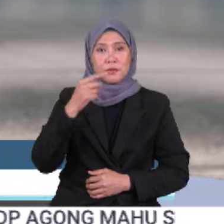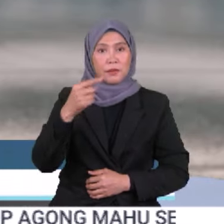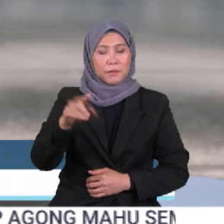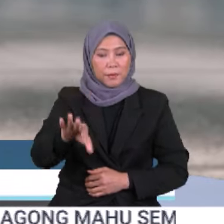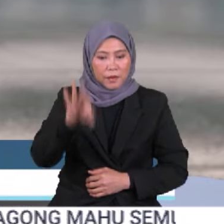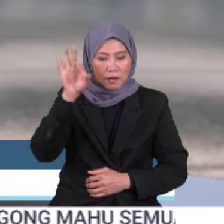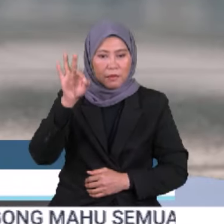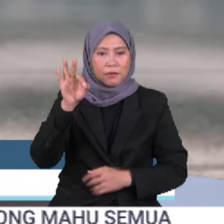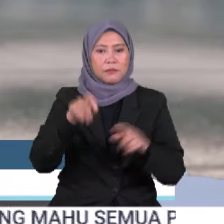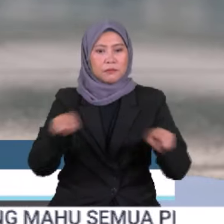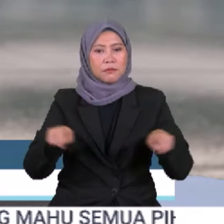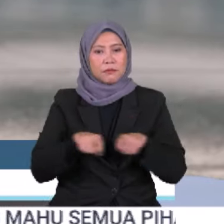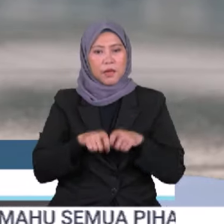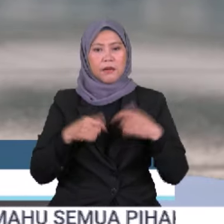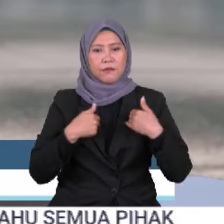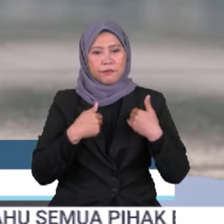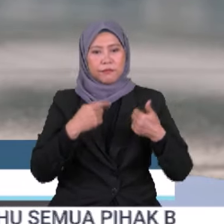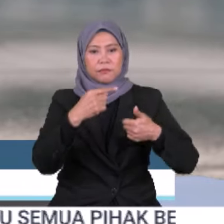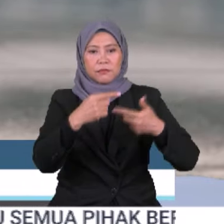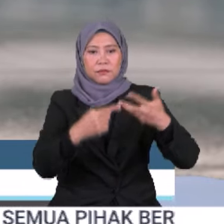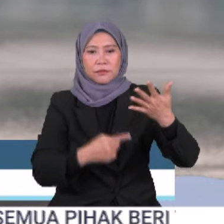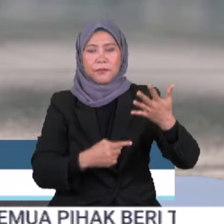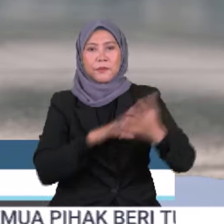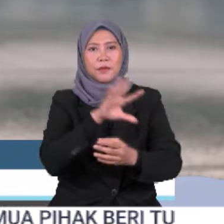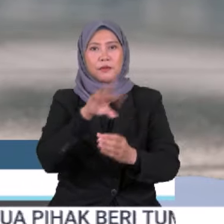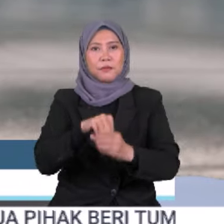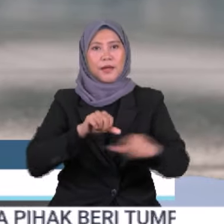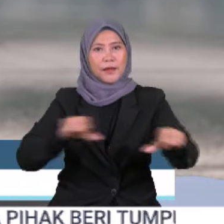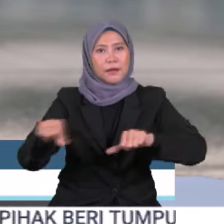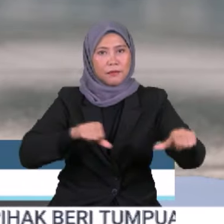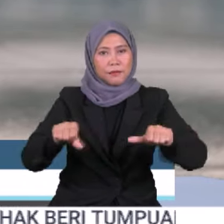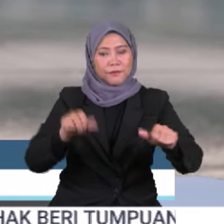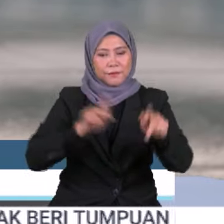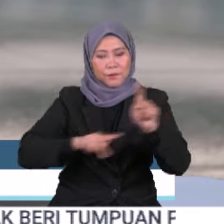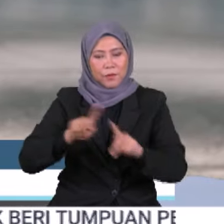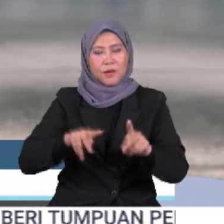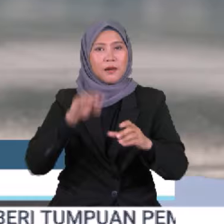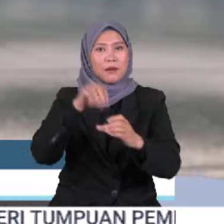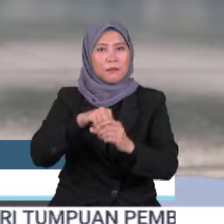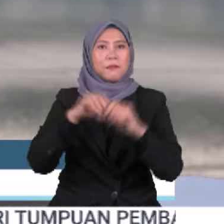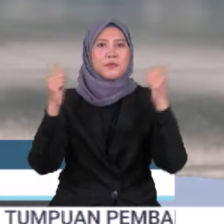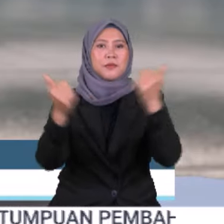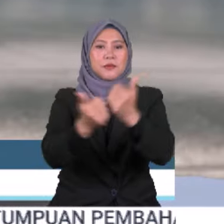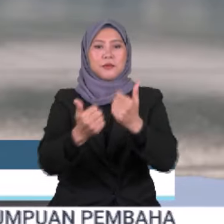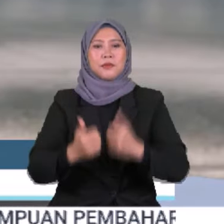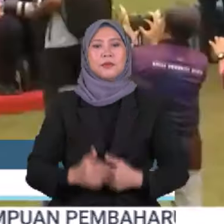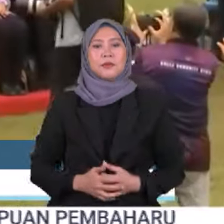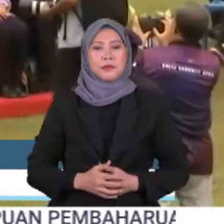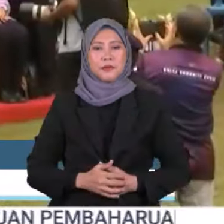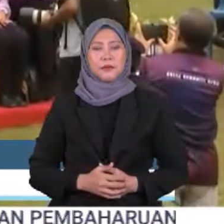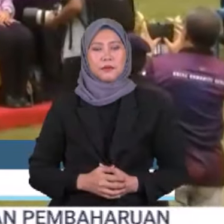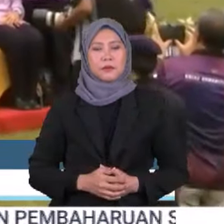pemilihan ini berdasarkan beberapa faktor termasuk penglibatan aktif penduduk dalam persatuan.